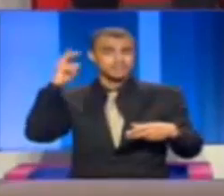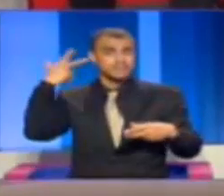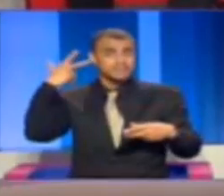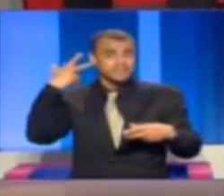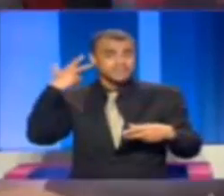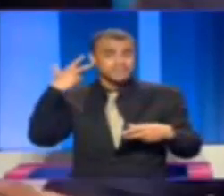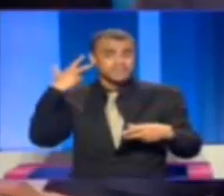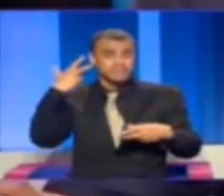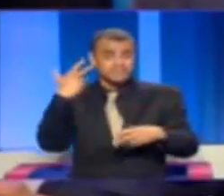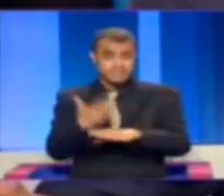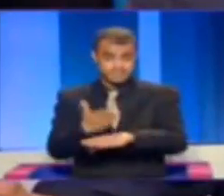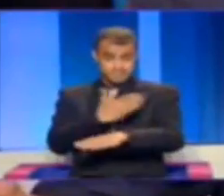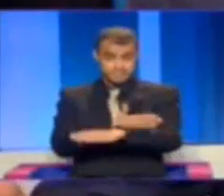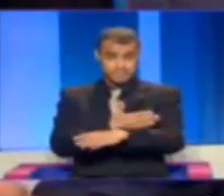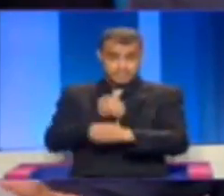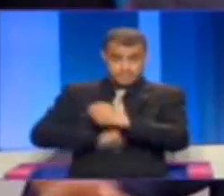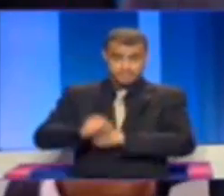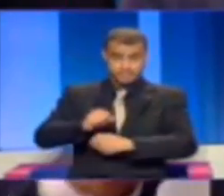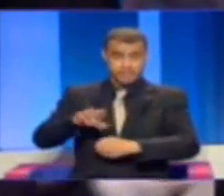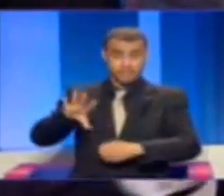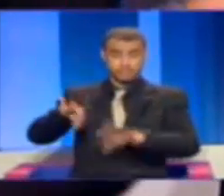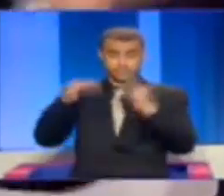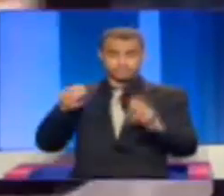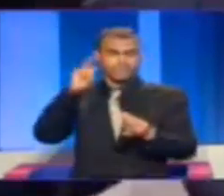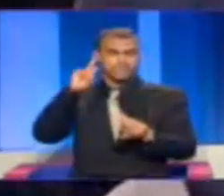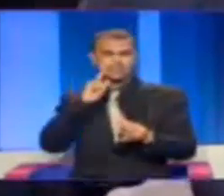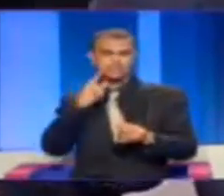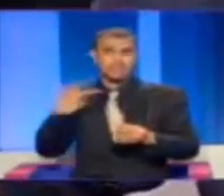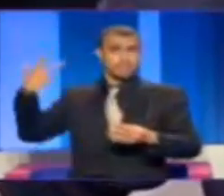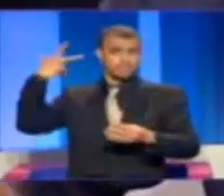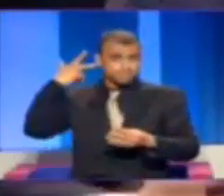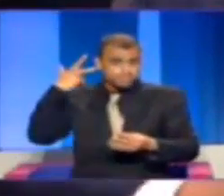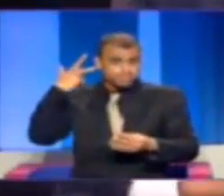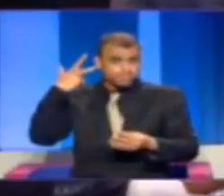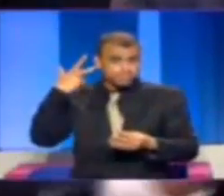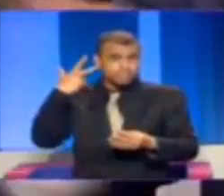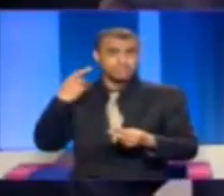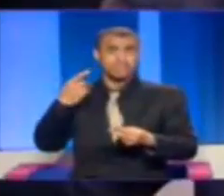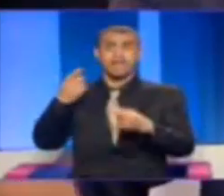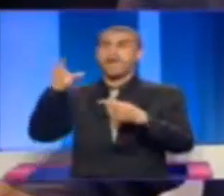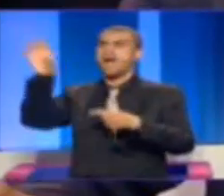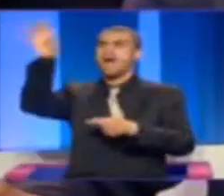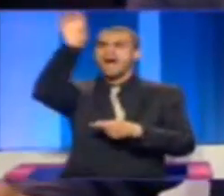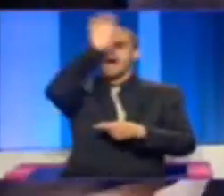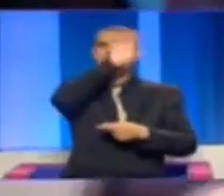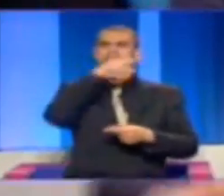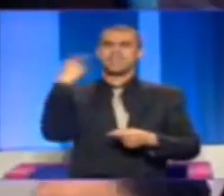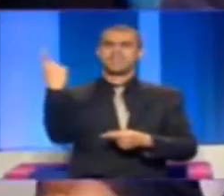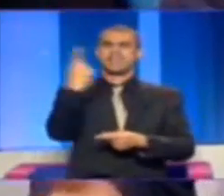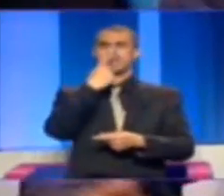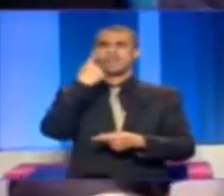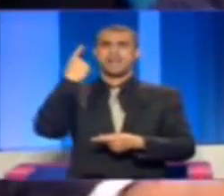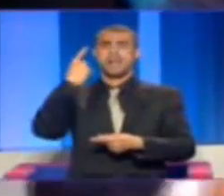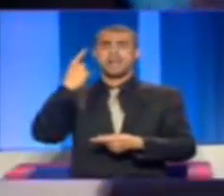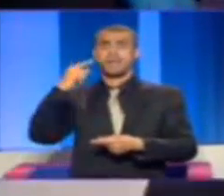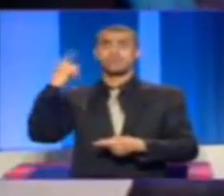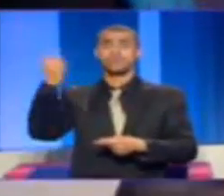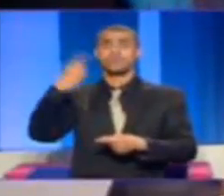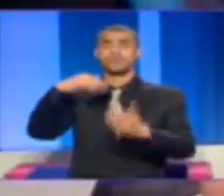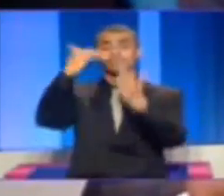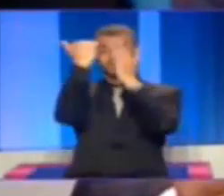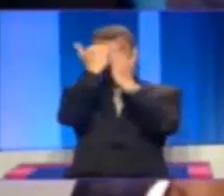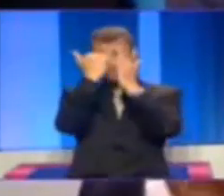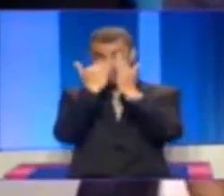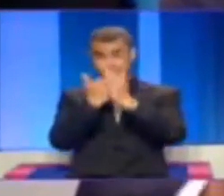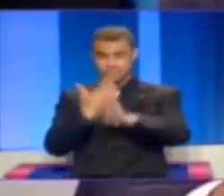يمكن ان تتفادى الاعاقه الاجتماعيه. تجارب دول في العالم دابا جميع الدول دخلوا في الكشف المبكر وفي العلاج المبكر